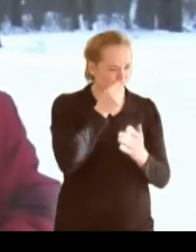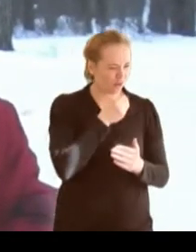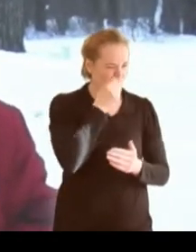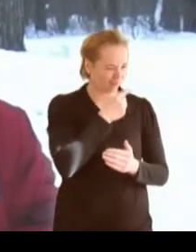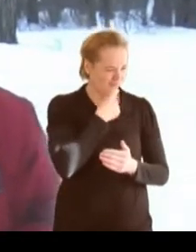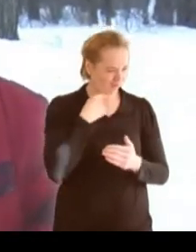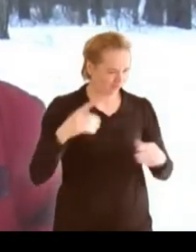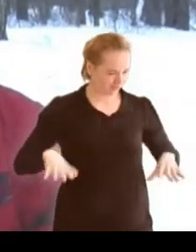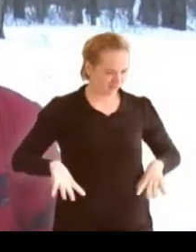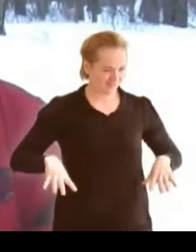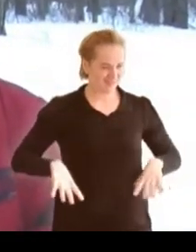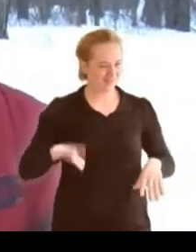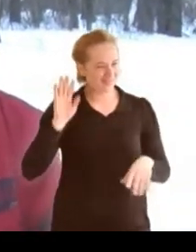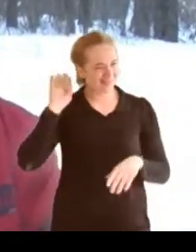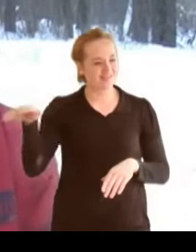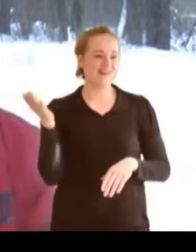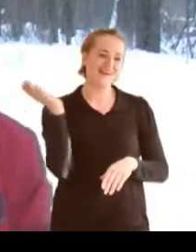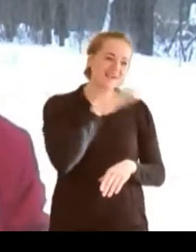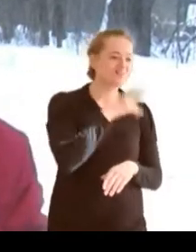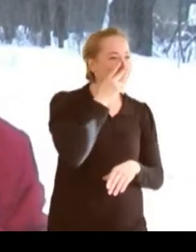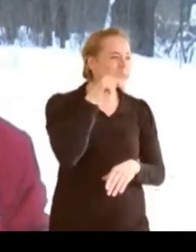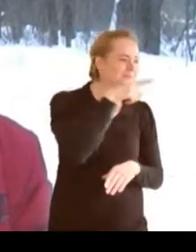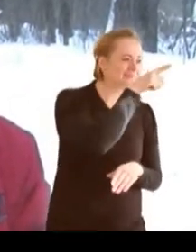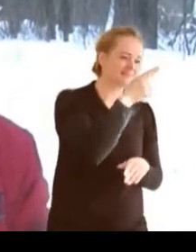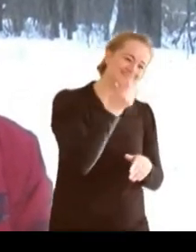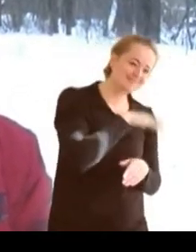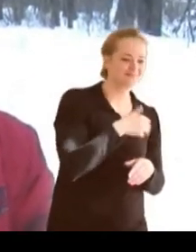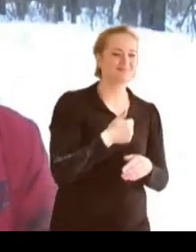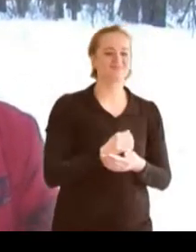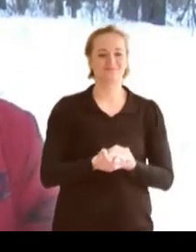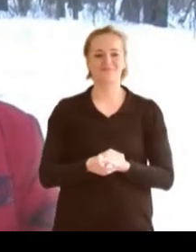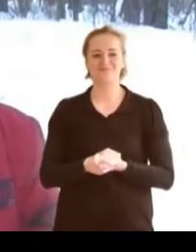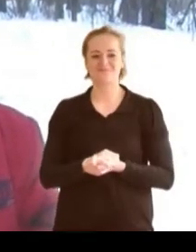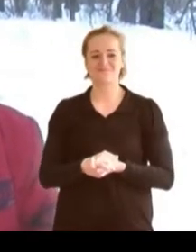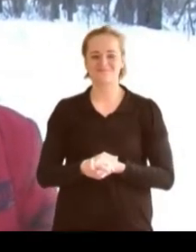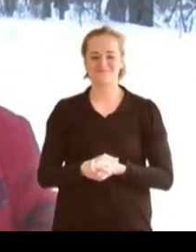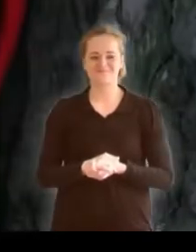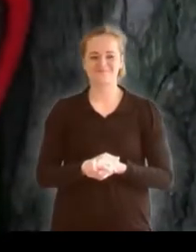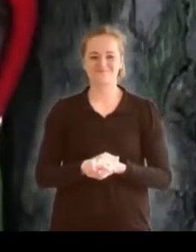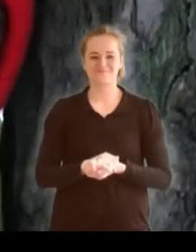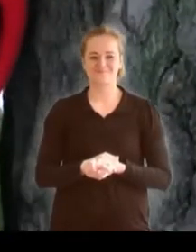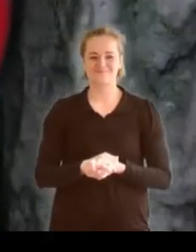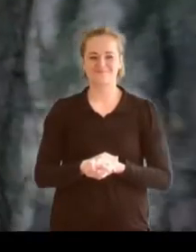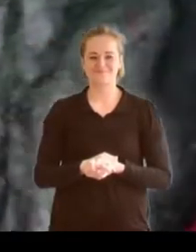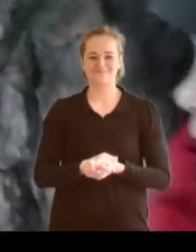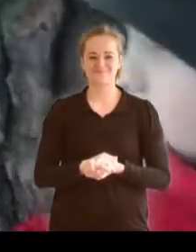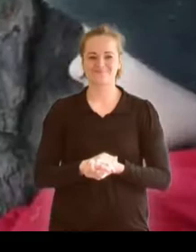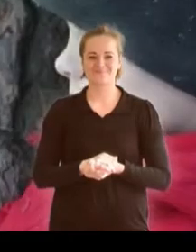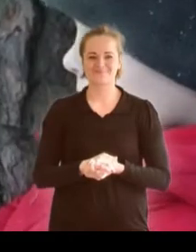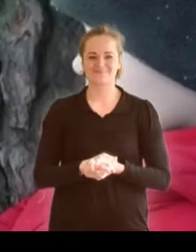Meškiukas yra tinginukas, jam rūpi tik jo pilvukas. Keliaukime to. Gerai,